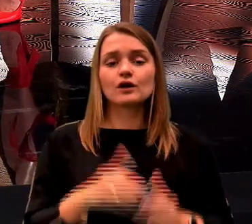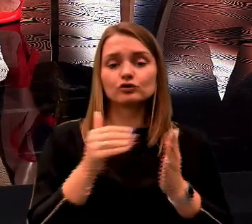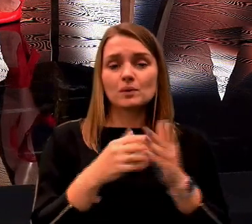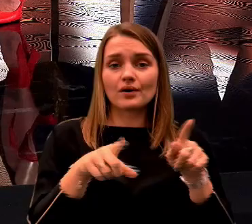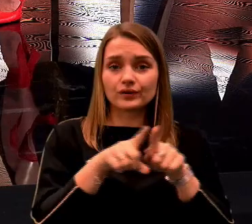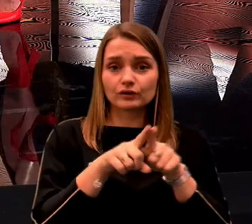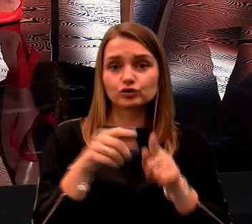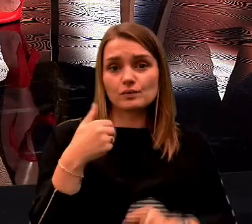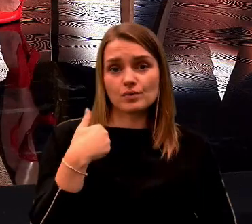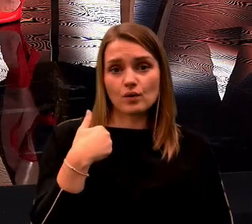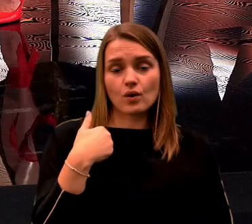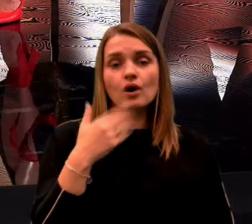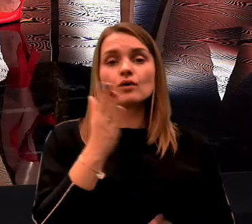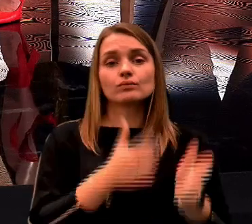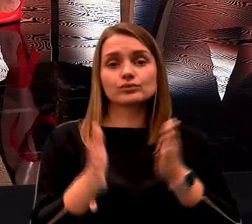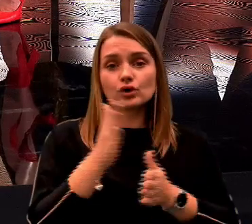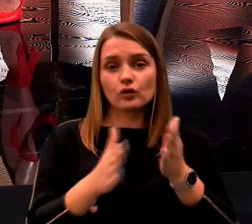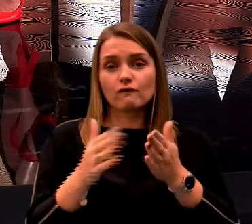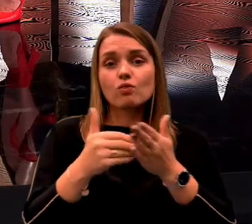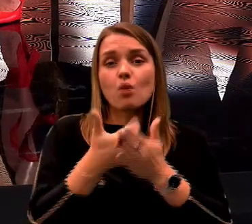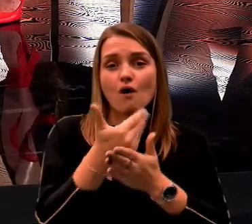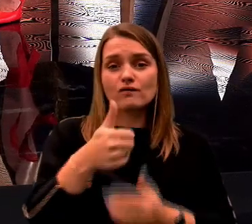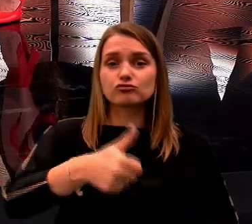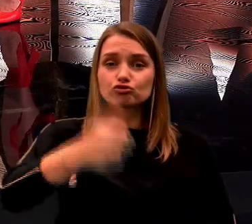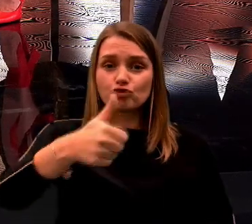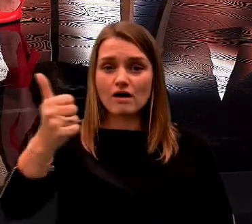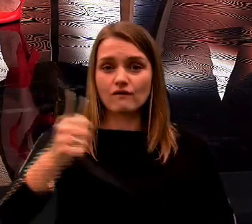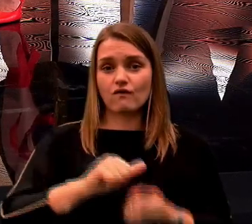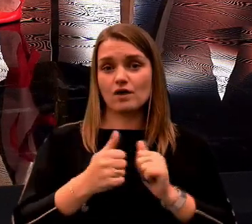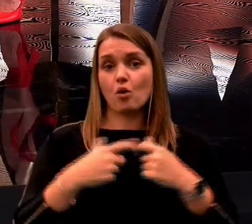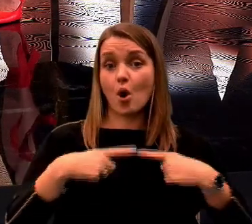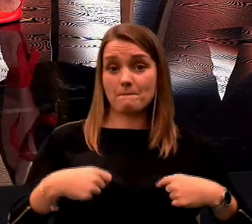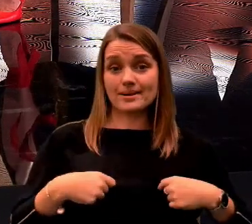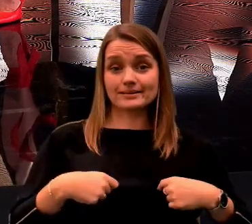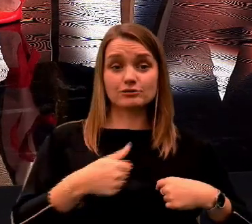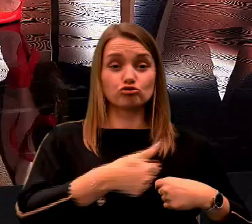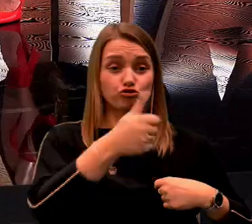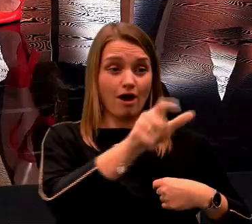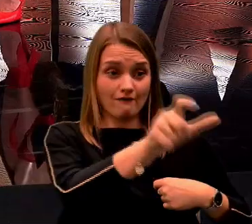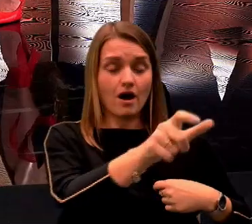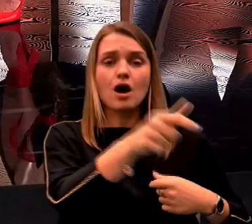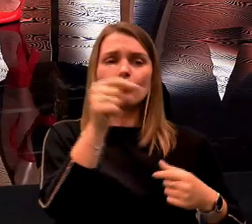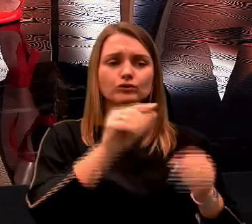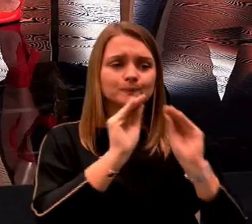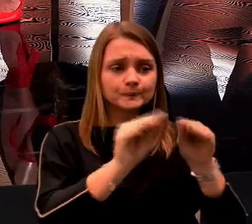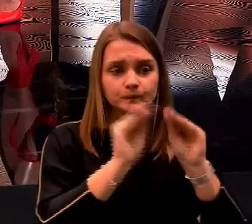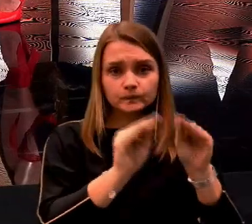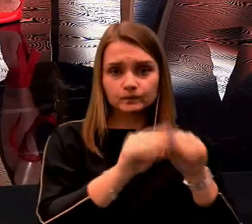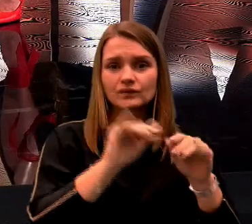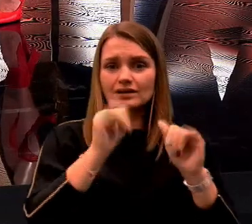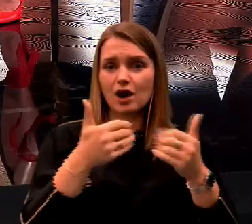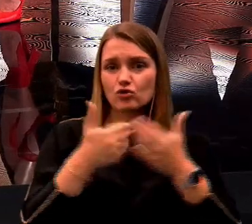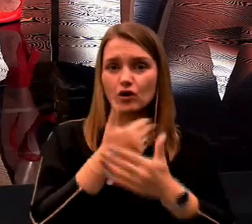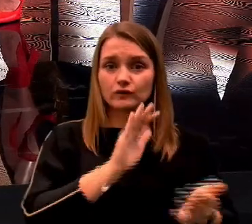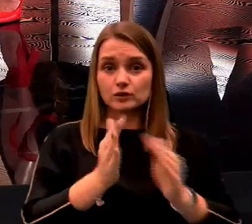przygotować nowych szefów albo obecnych szefów do nowego stylu pracy. Ja powiem,